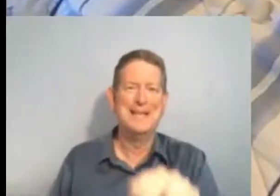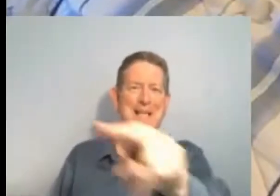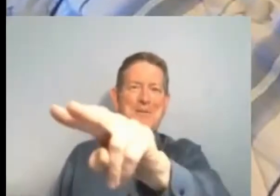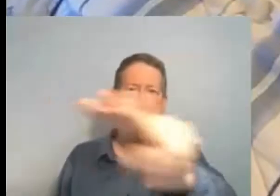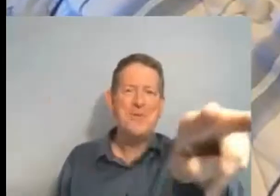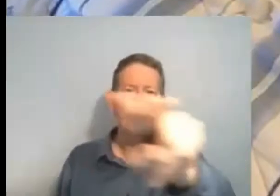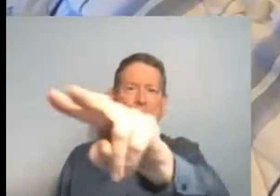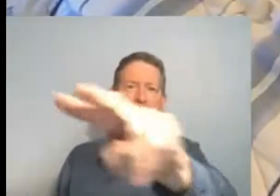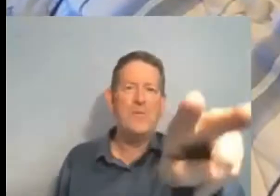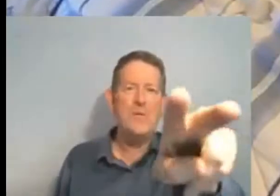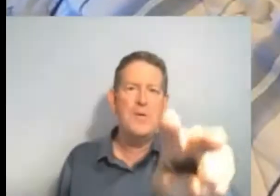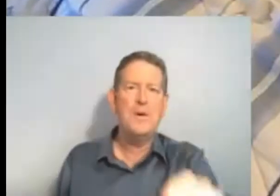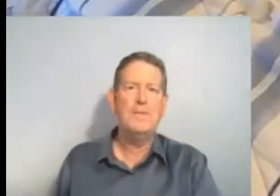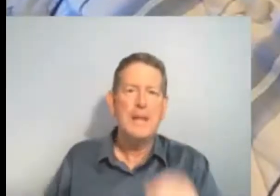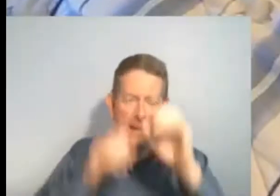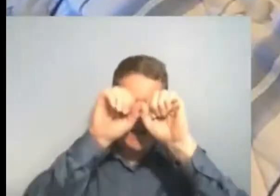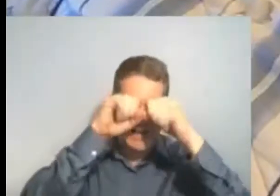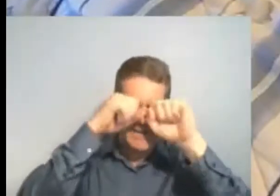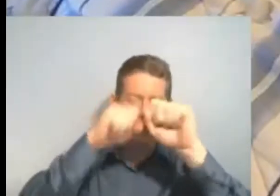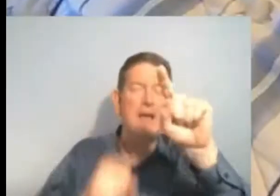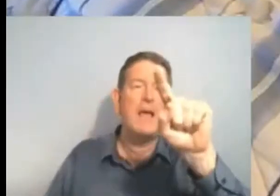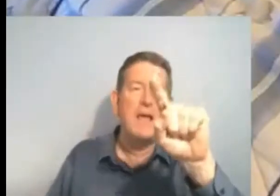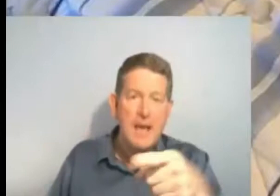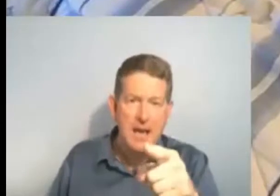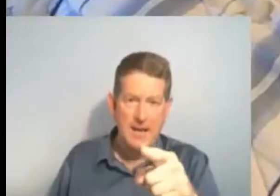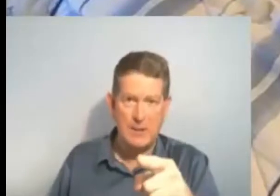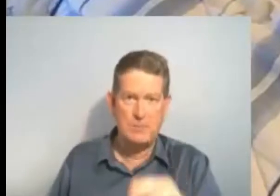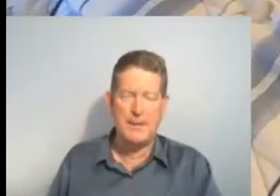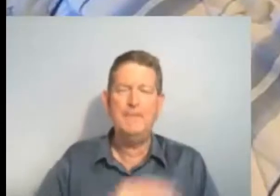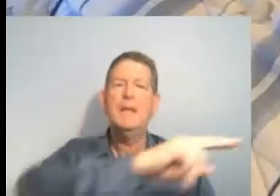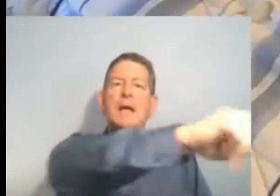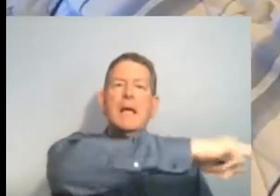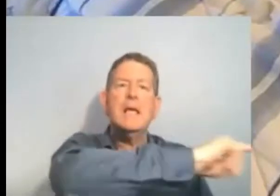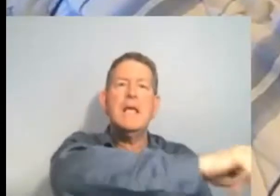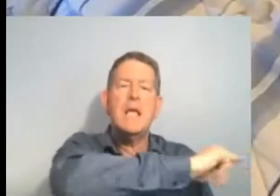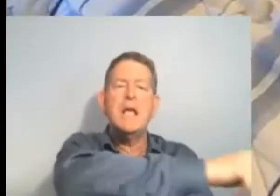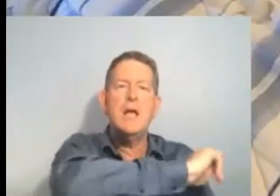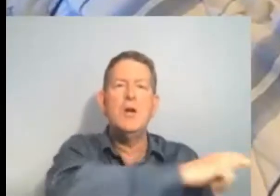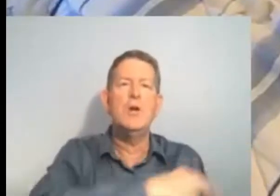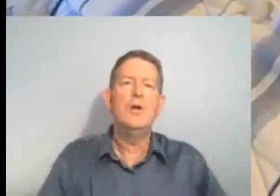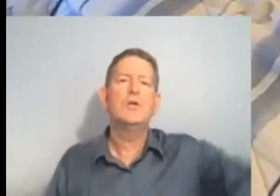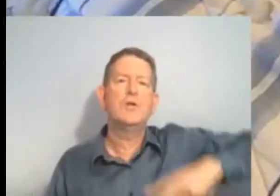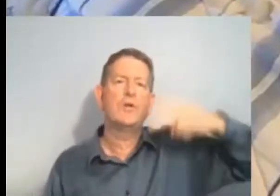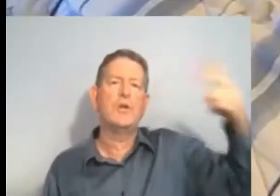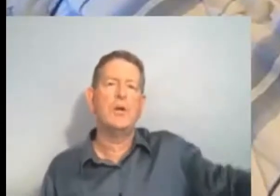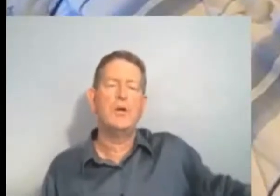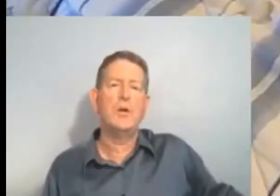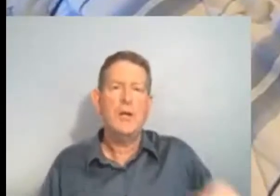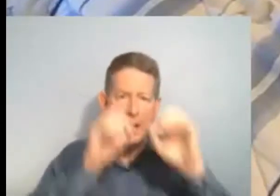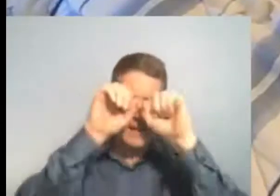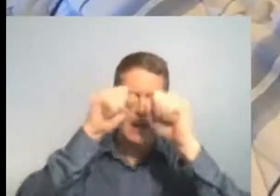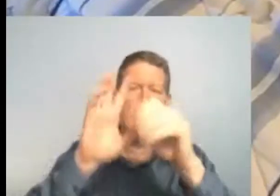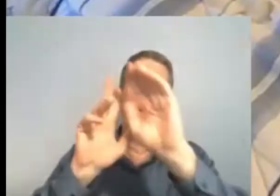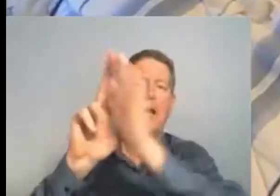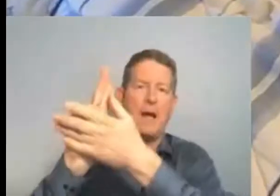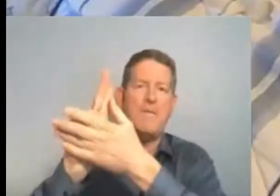réveillons, vous réveillez, n'est-ce pas? Il